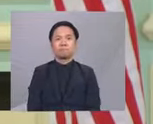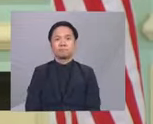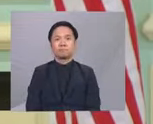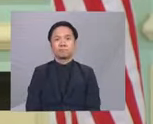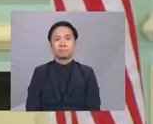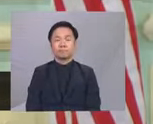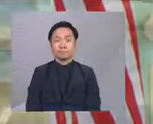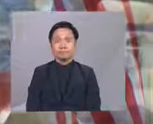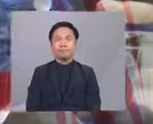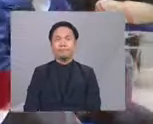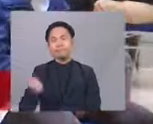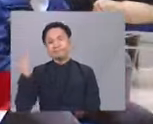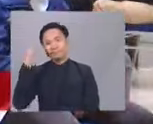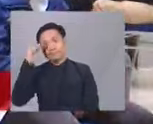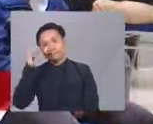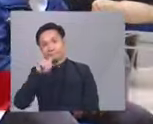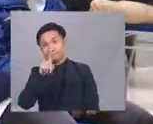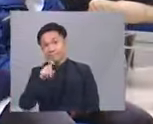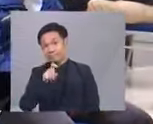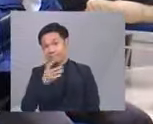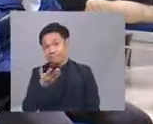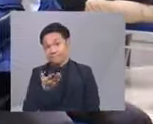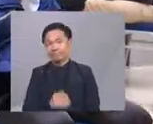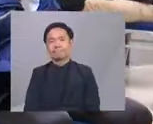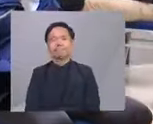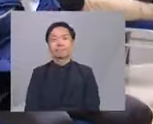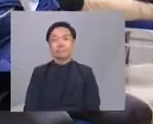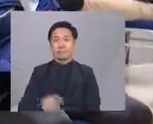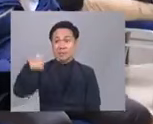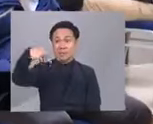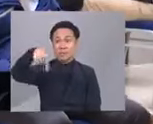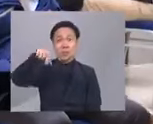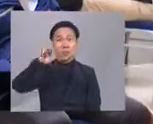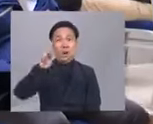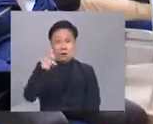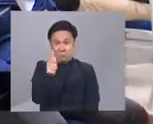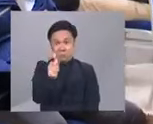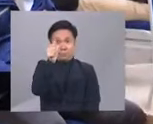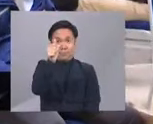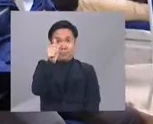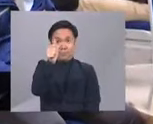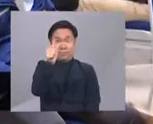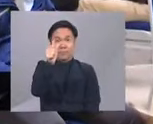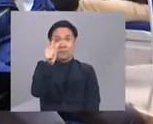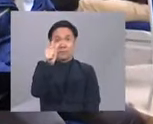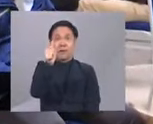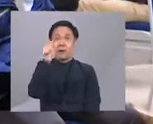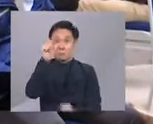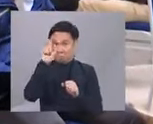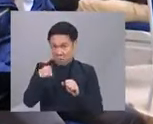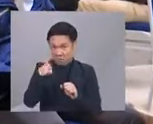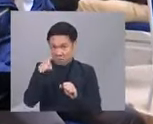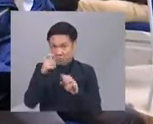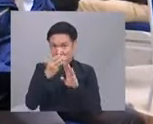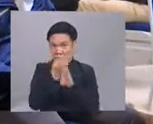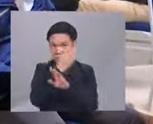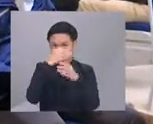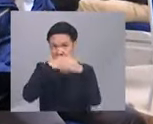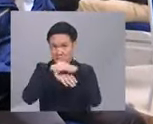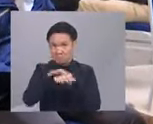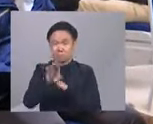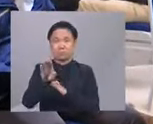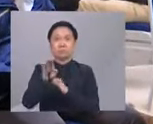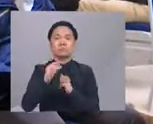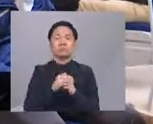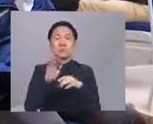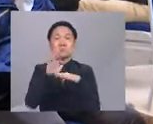Okey, Datuk Sri, soalan saya, adakah penggunaan QR code diwajibkan bagi memasuki premis perniagaan? Terdapat